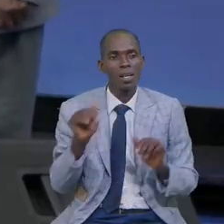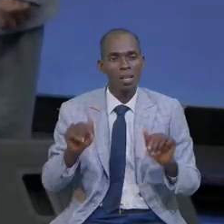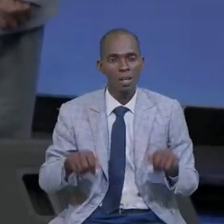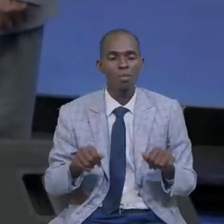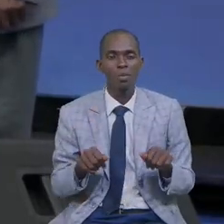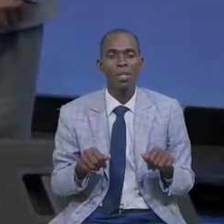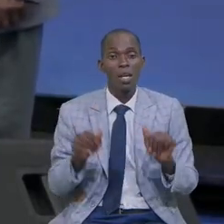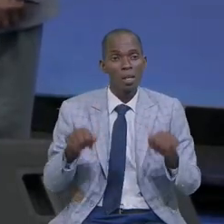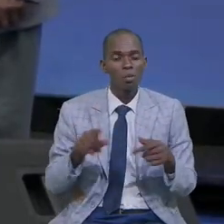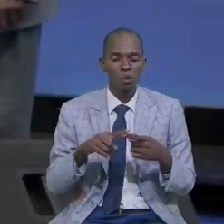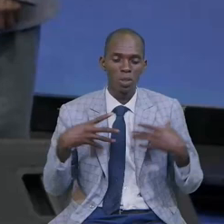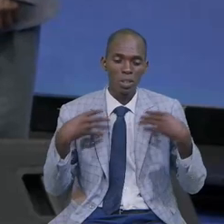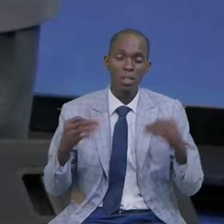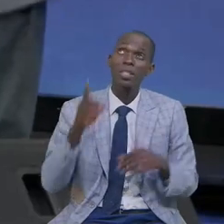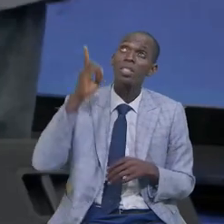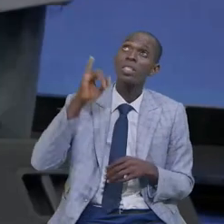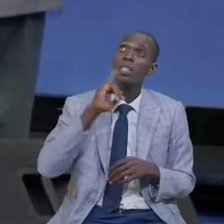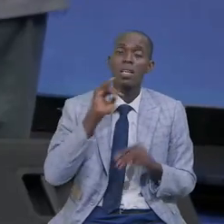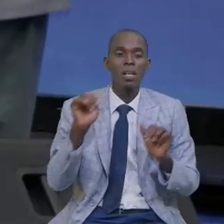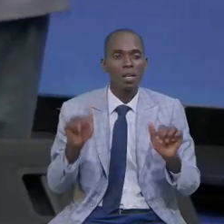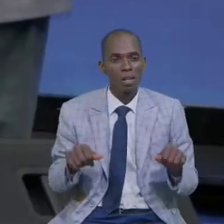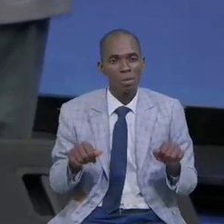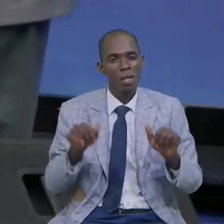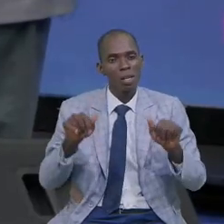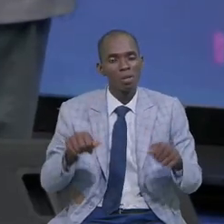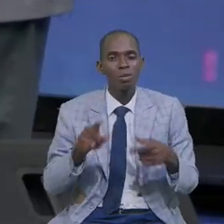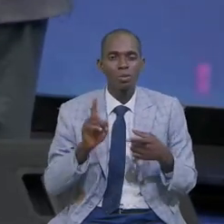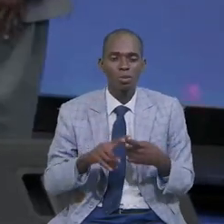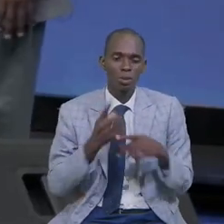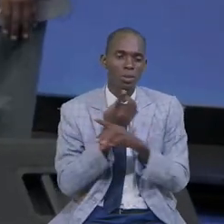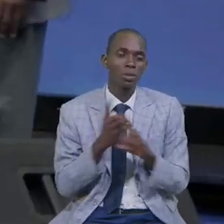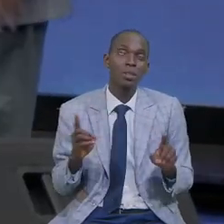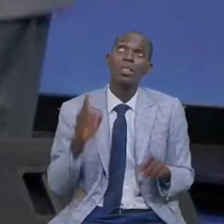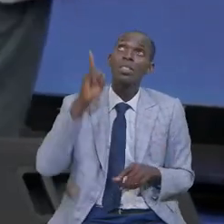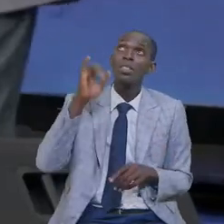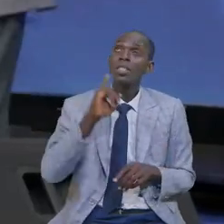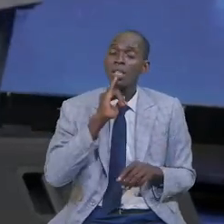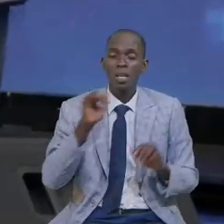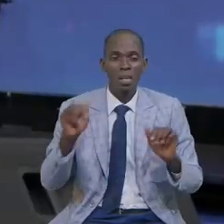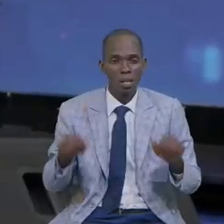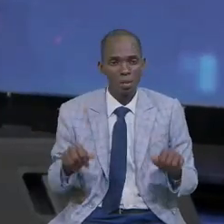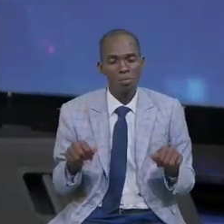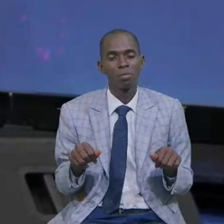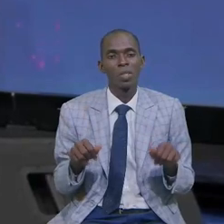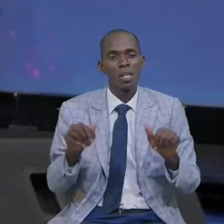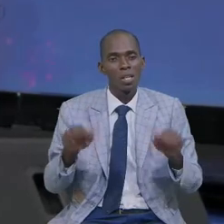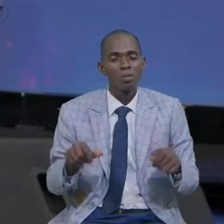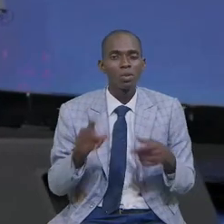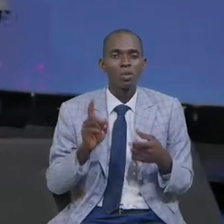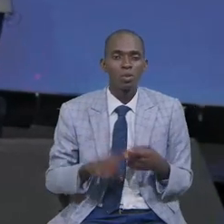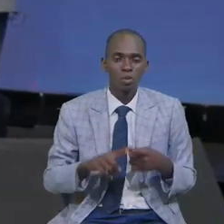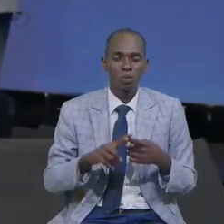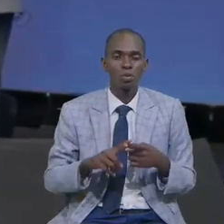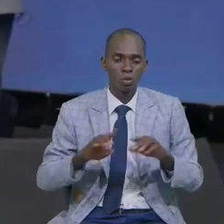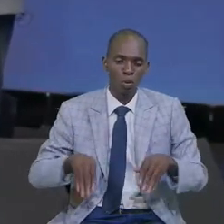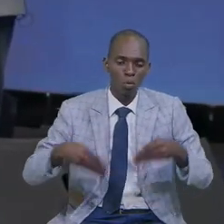il peut guérir. Il est aussi capable de délivrer. C'est aussi pour cela qu'il peut